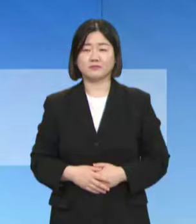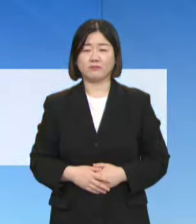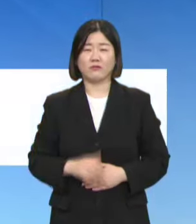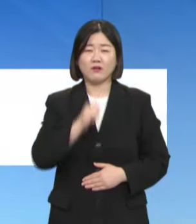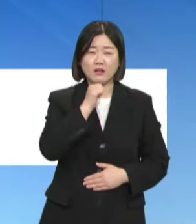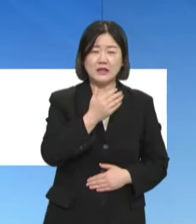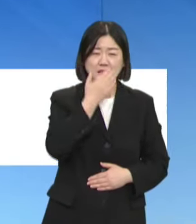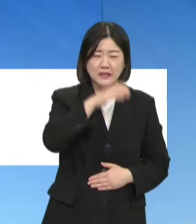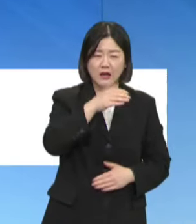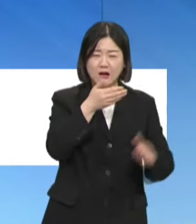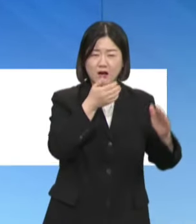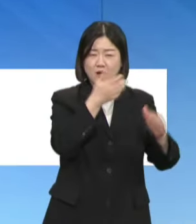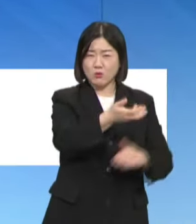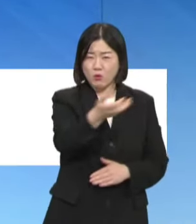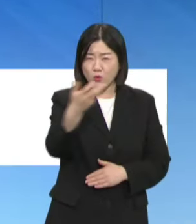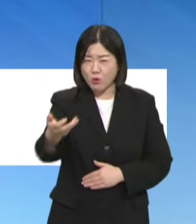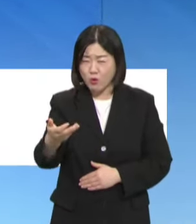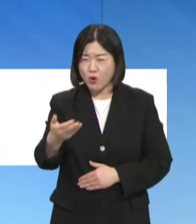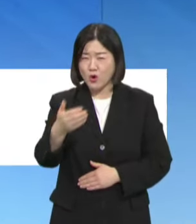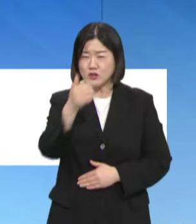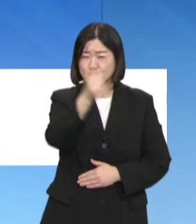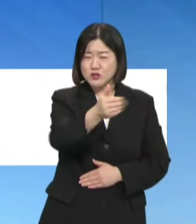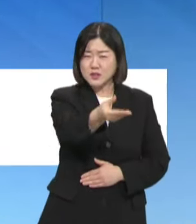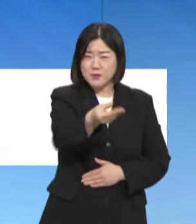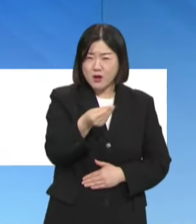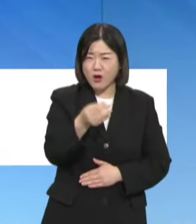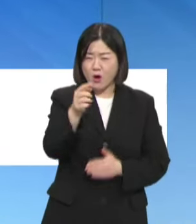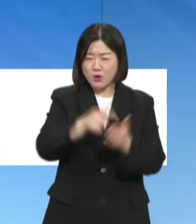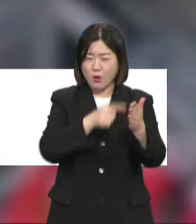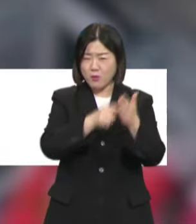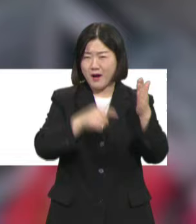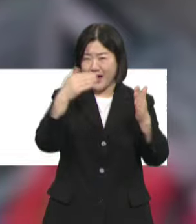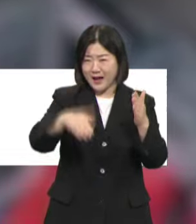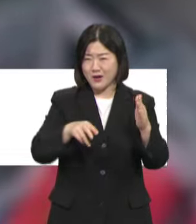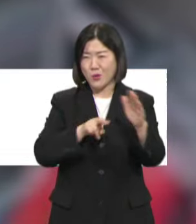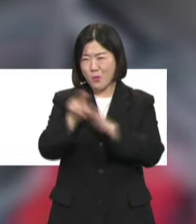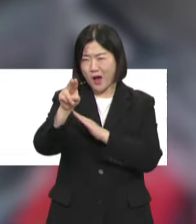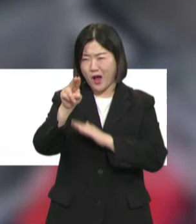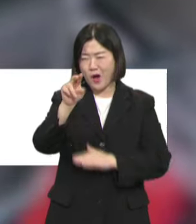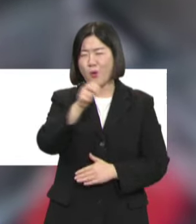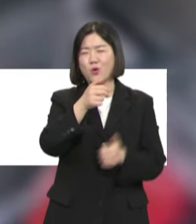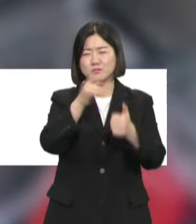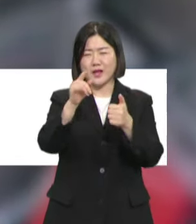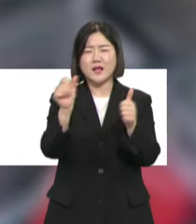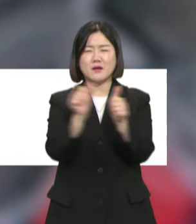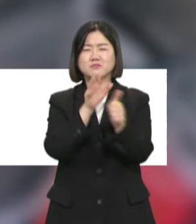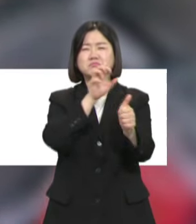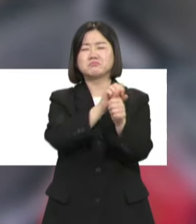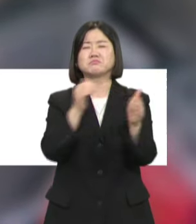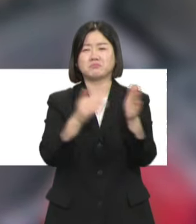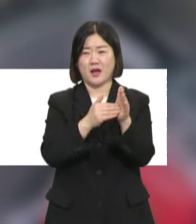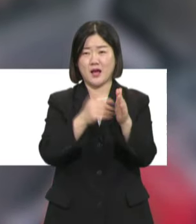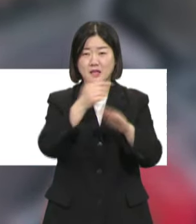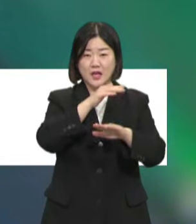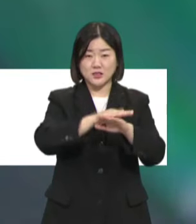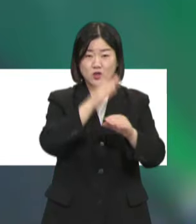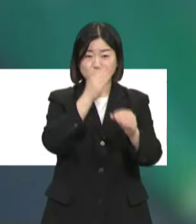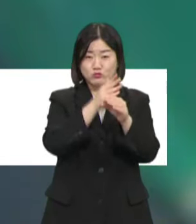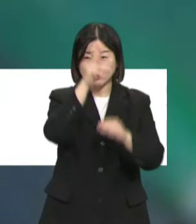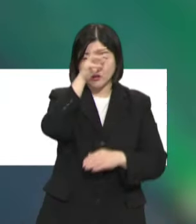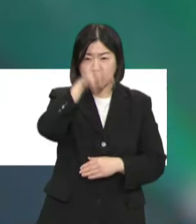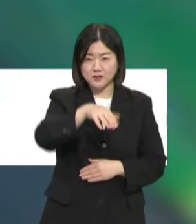영세 식당을 돌며 식당 주인들로부터 돈을 빌린 뒤 갚지 않고 도주한 50대 남성이 붙잡혔습니다 대전 중부